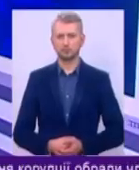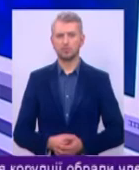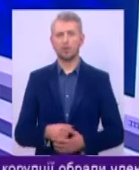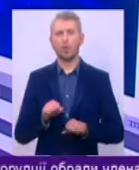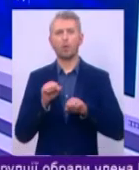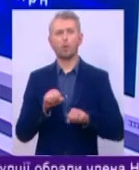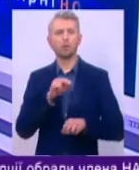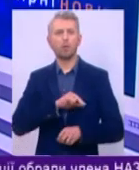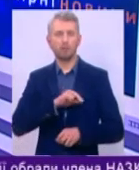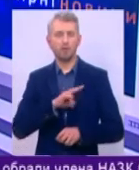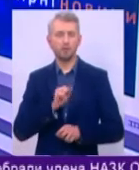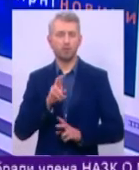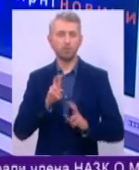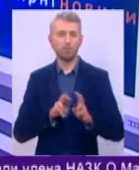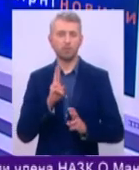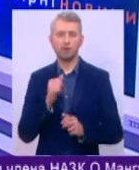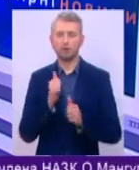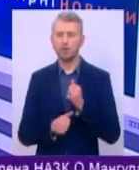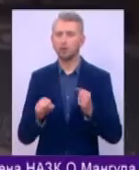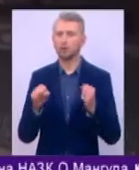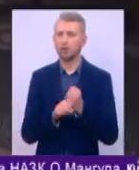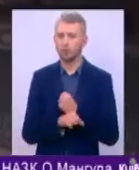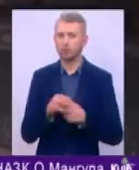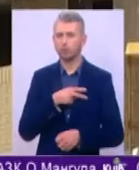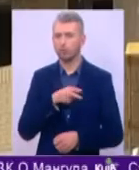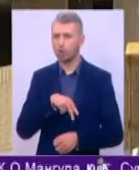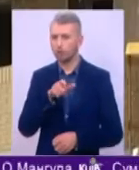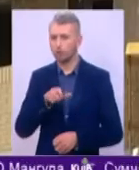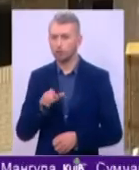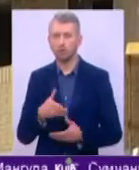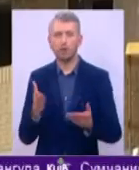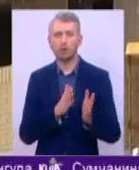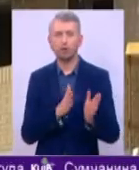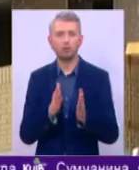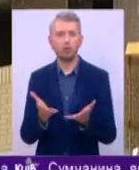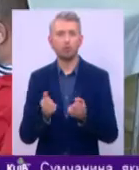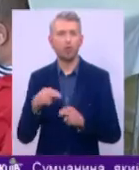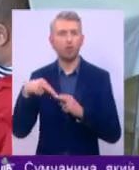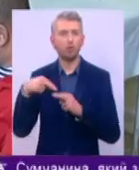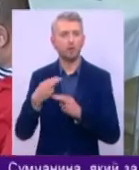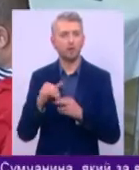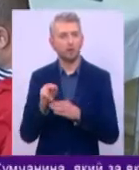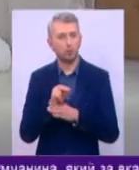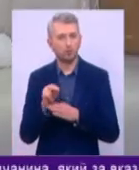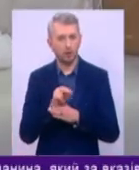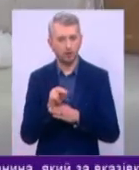Охорона праці на підприємствах, як часто травмуються і помирають люди, який алгоритм отримання компенсації та